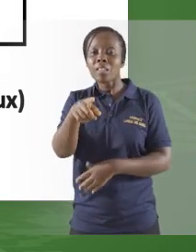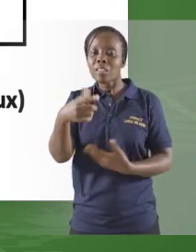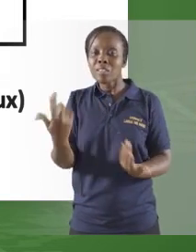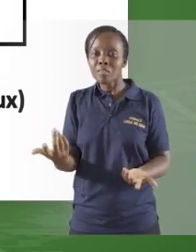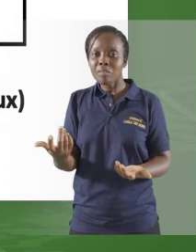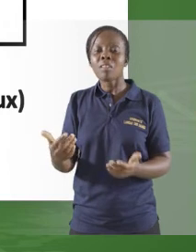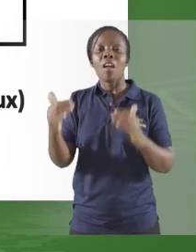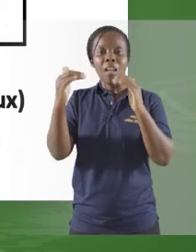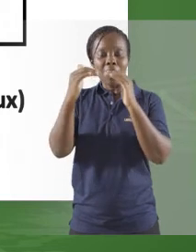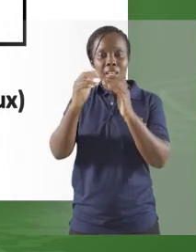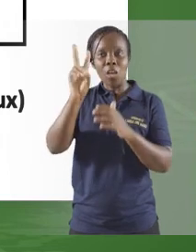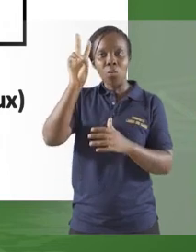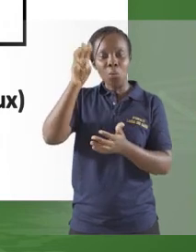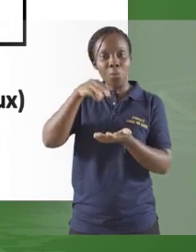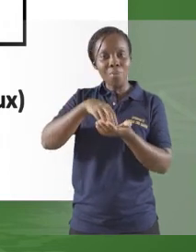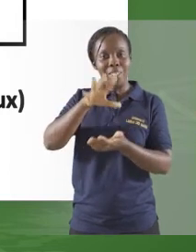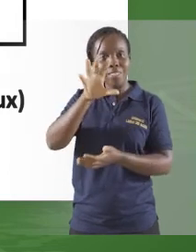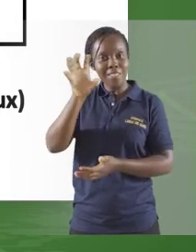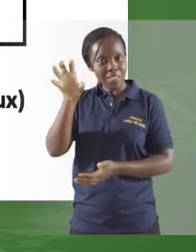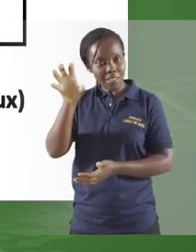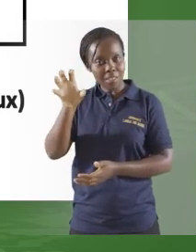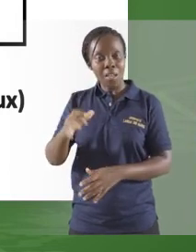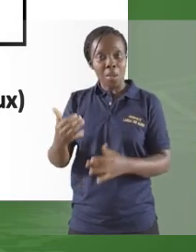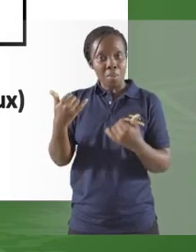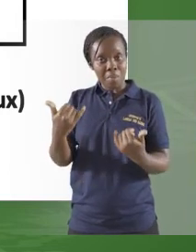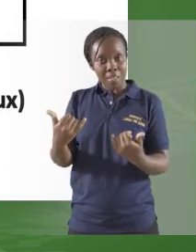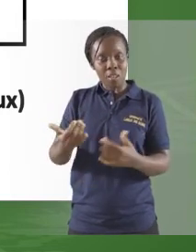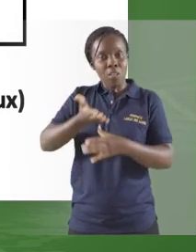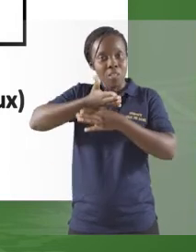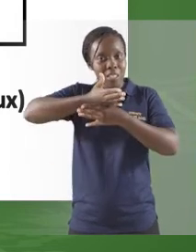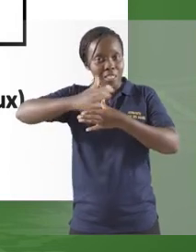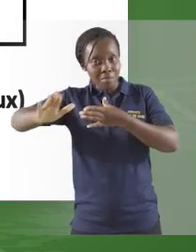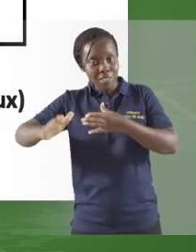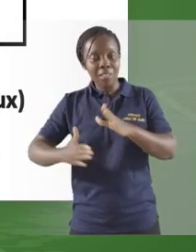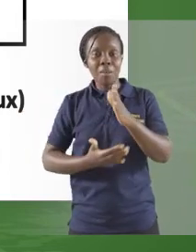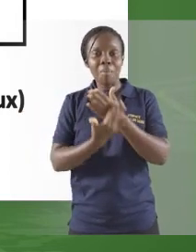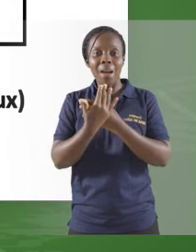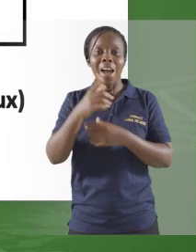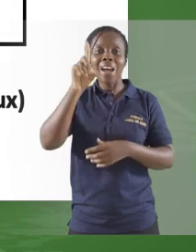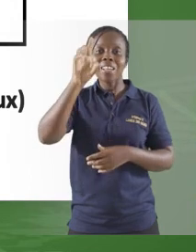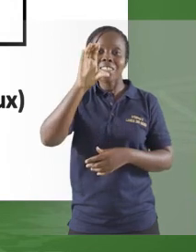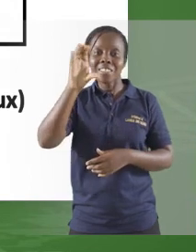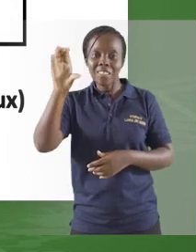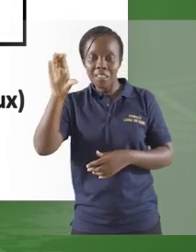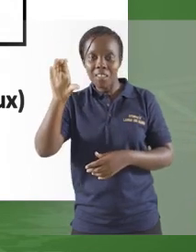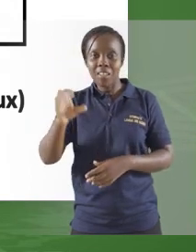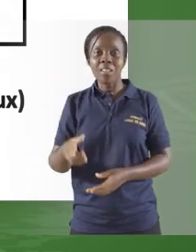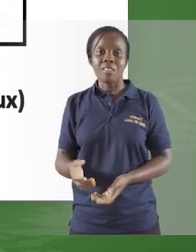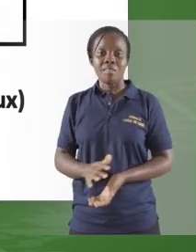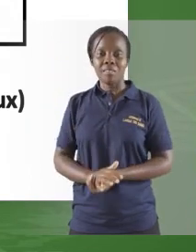donner 2500. Et vous divisez ensuite par 100. En divisant par